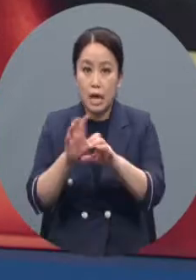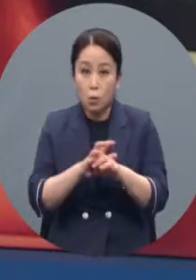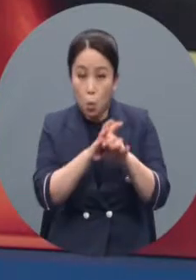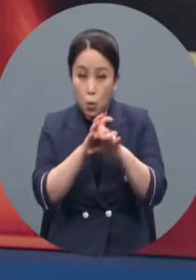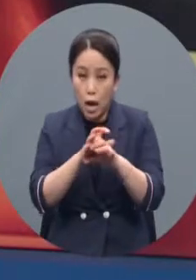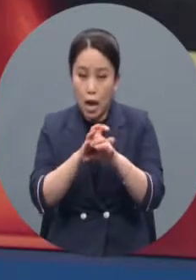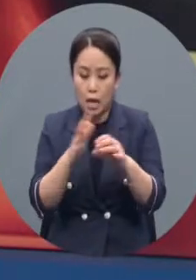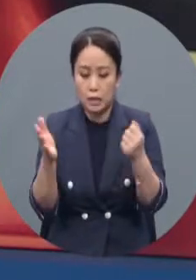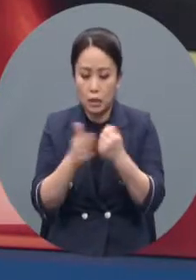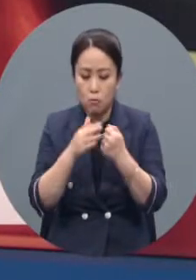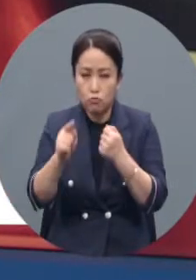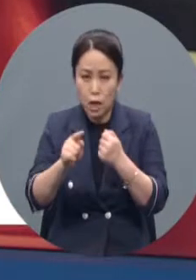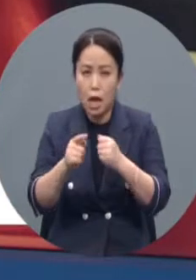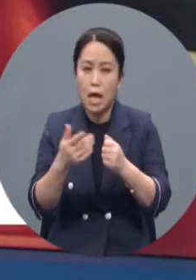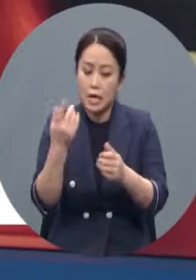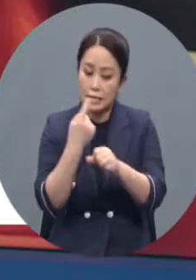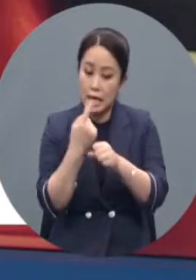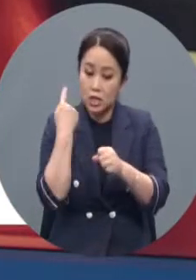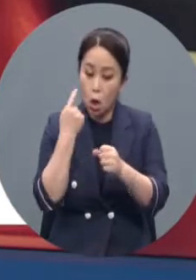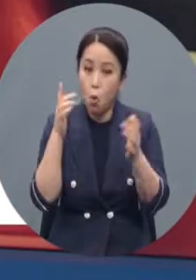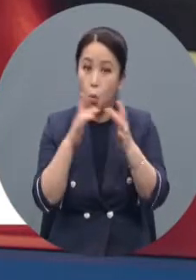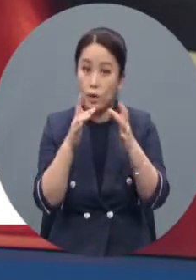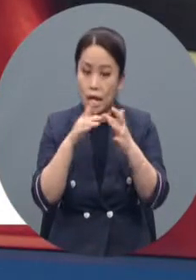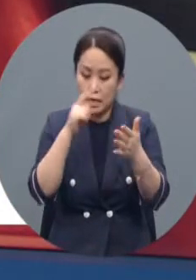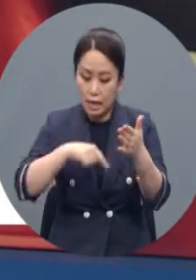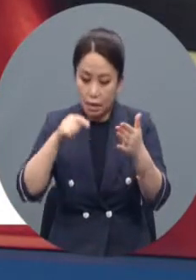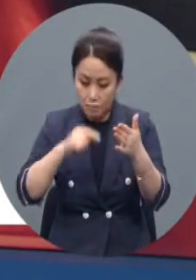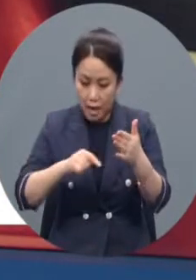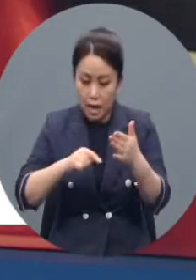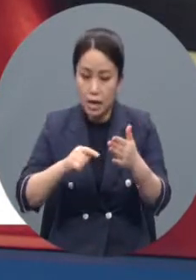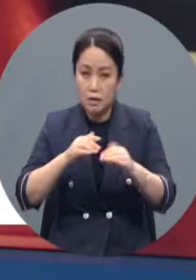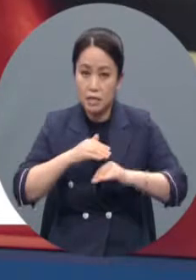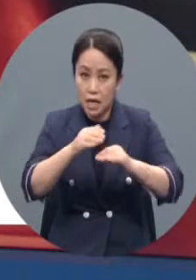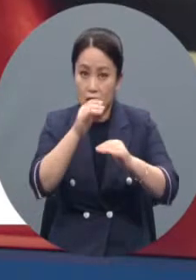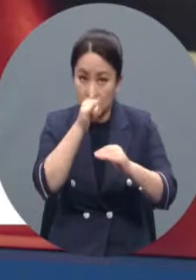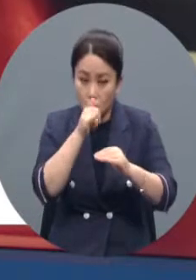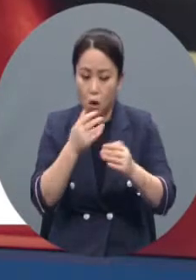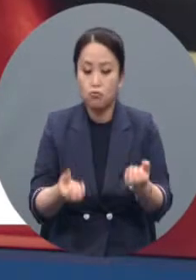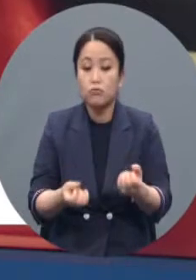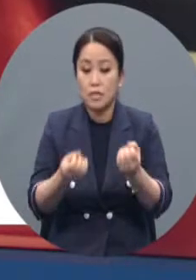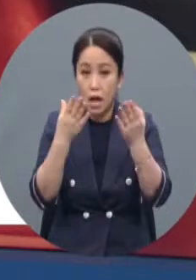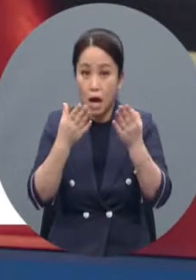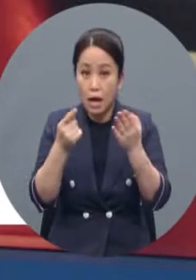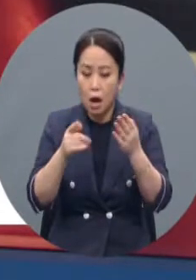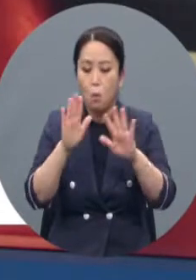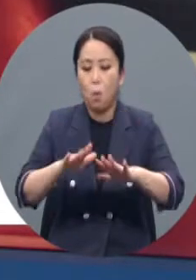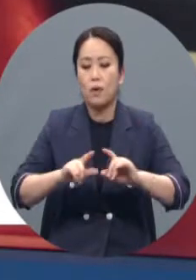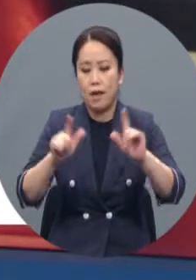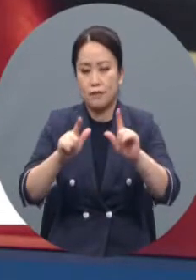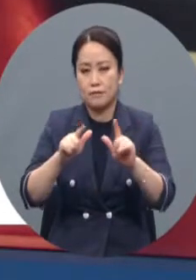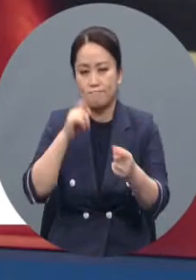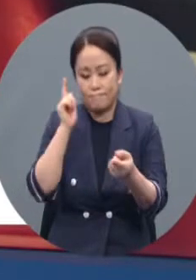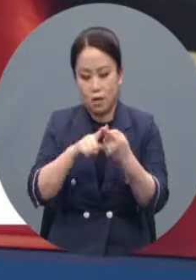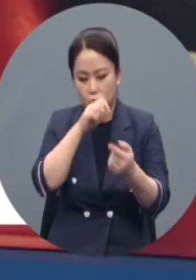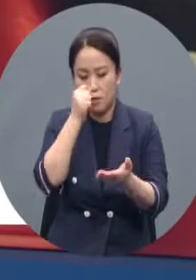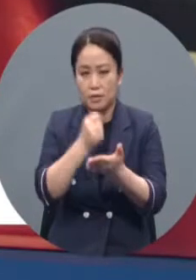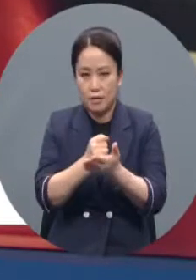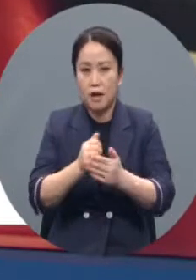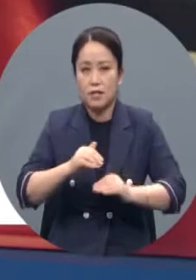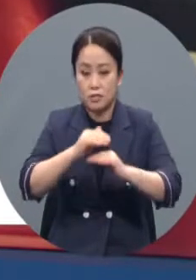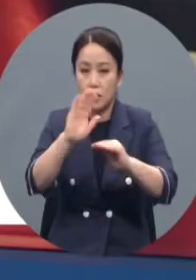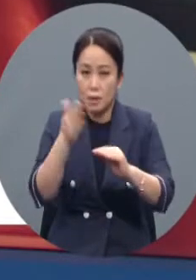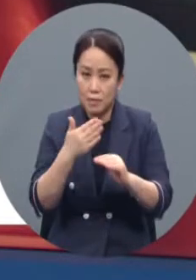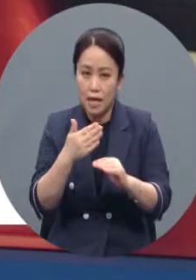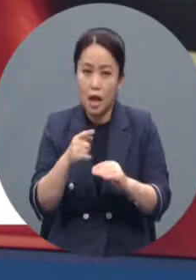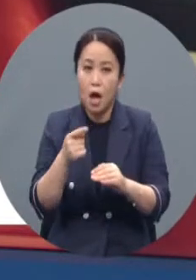코로나19 여파로 지난해 온라인으로만 진행했던 부산국제영화제가 올해는 정상 진행됩니다. 엄격한